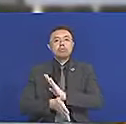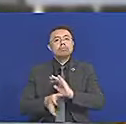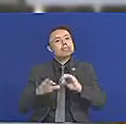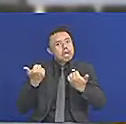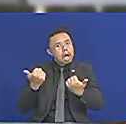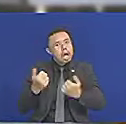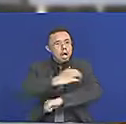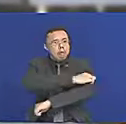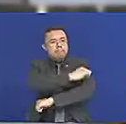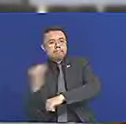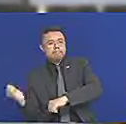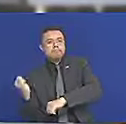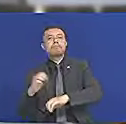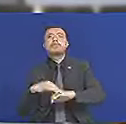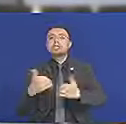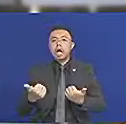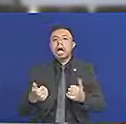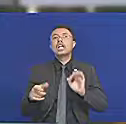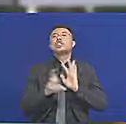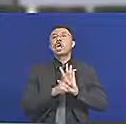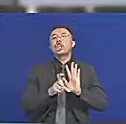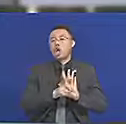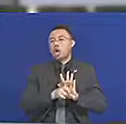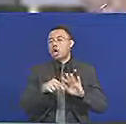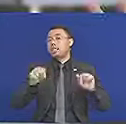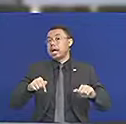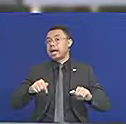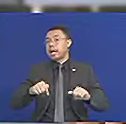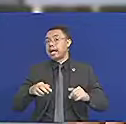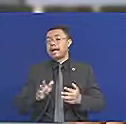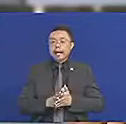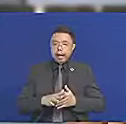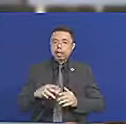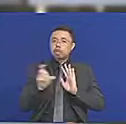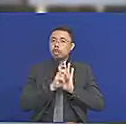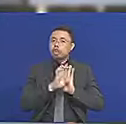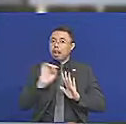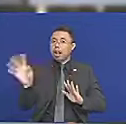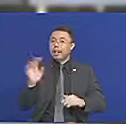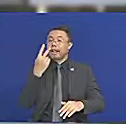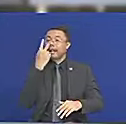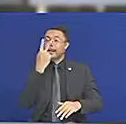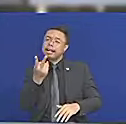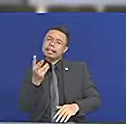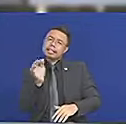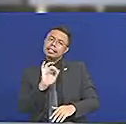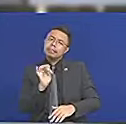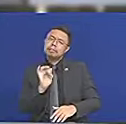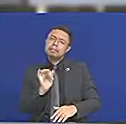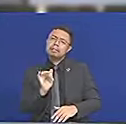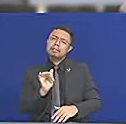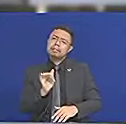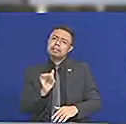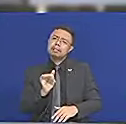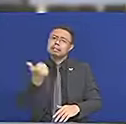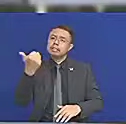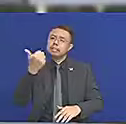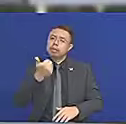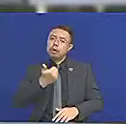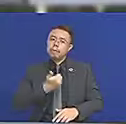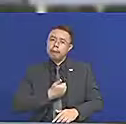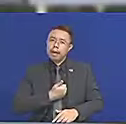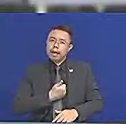Bisa loh. Nah itu contoh ekstrim, sekarang contoh yang tidak ekstrim, yang kelihatannya apa namanya